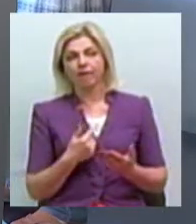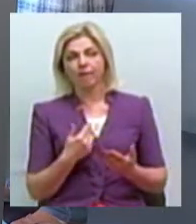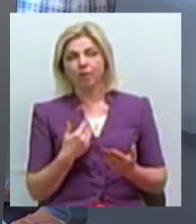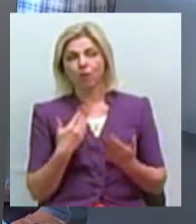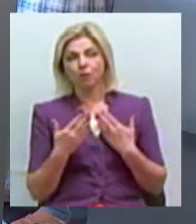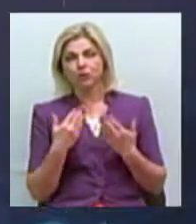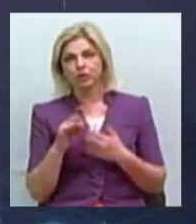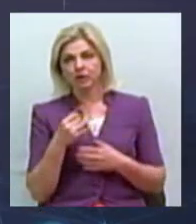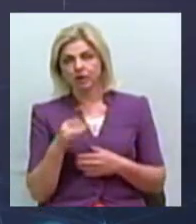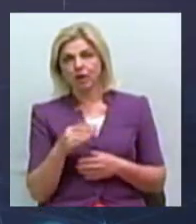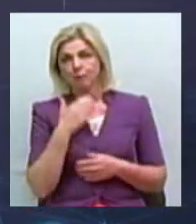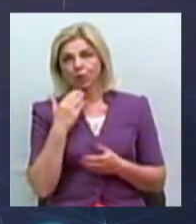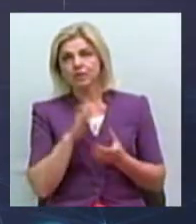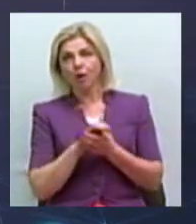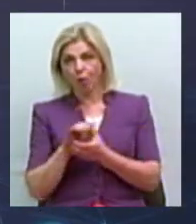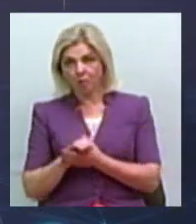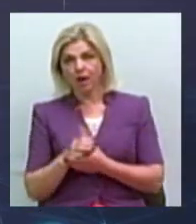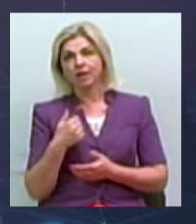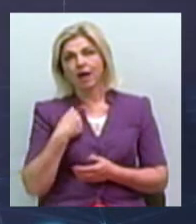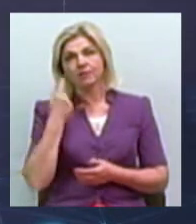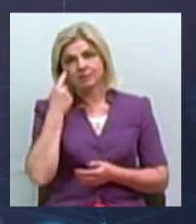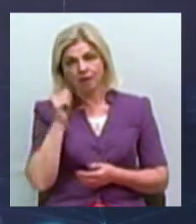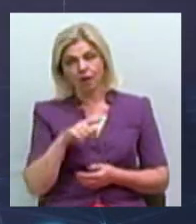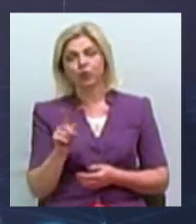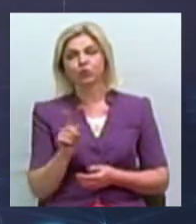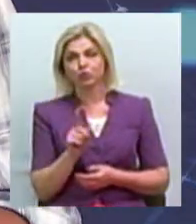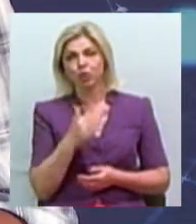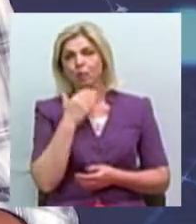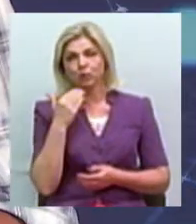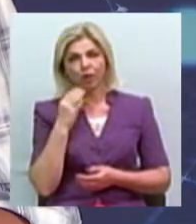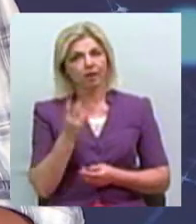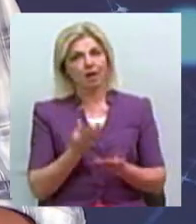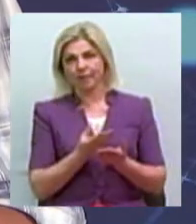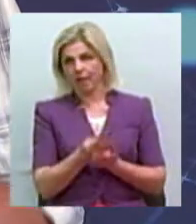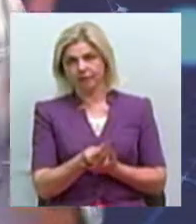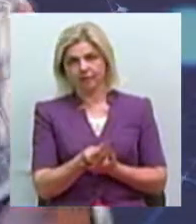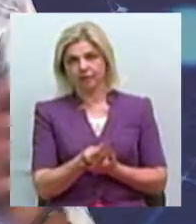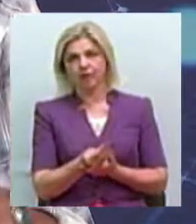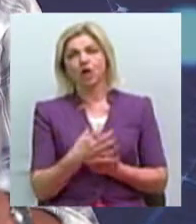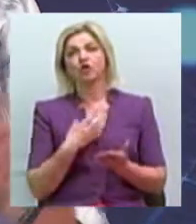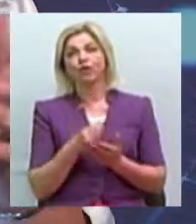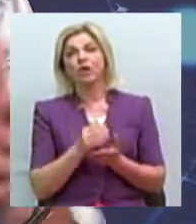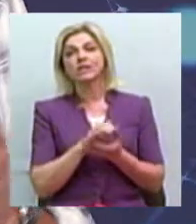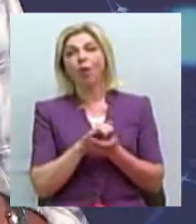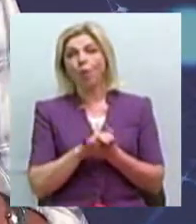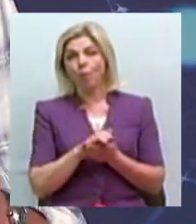меня. Много знакомых. Я знаю, что многие не платят. Своим знакомым я